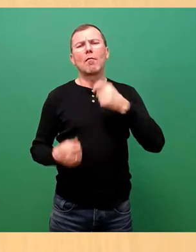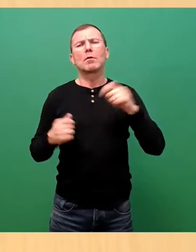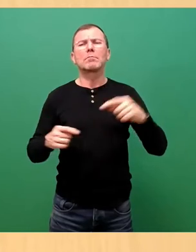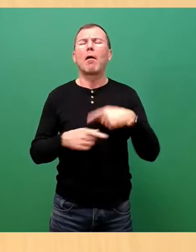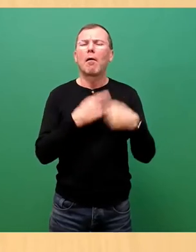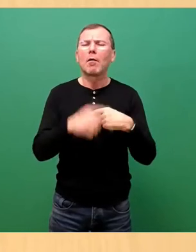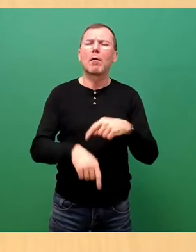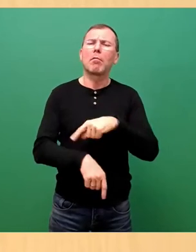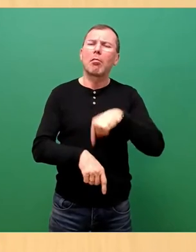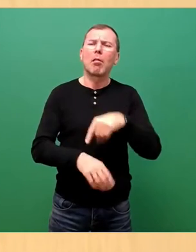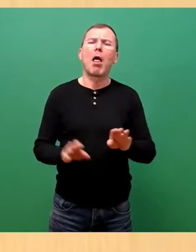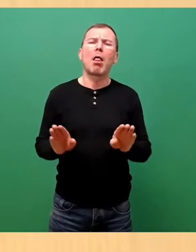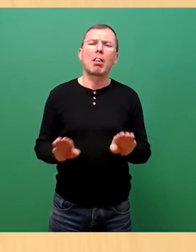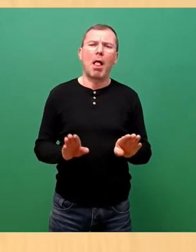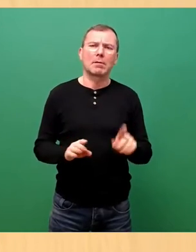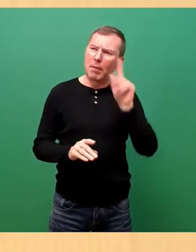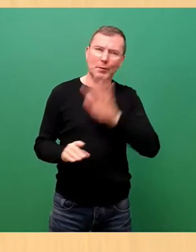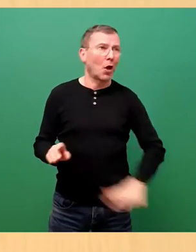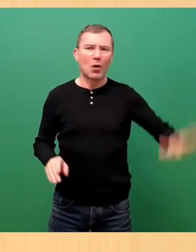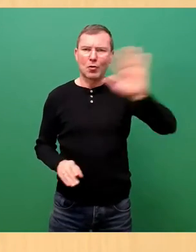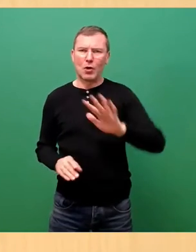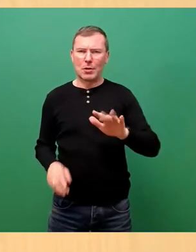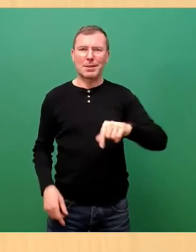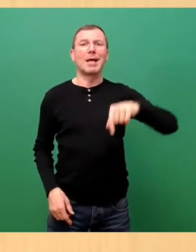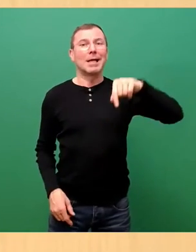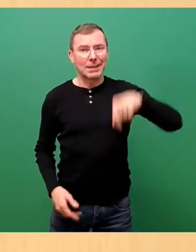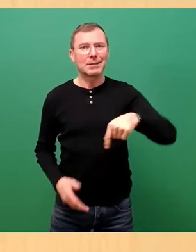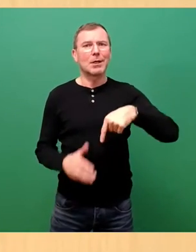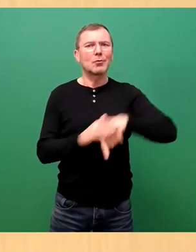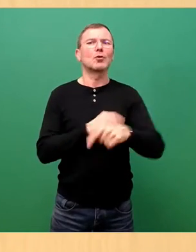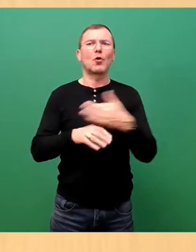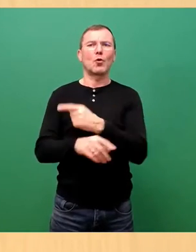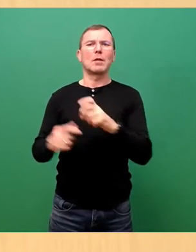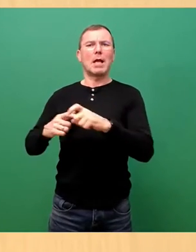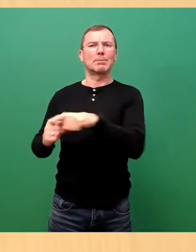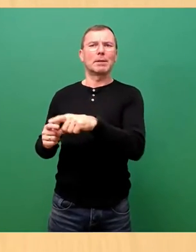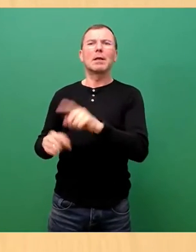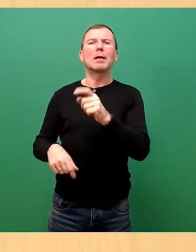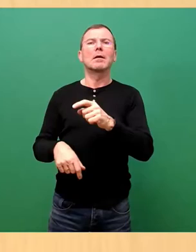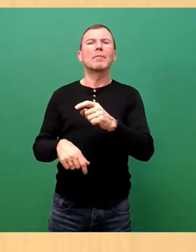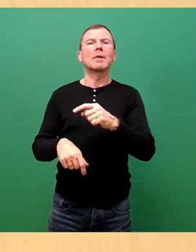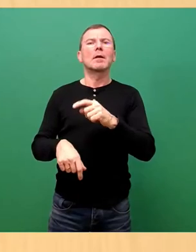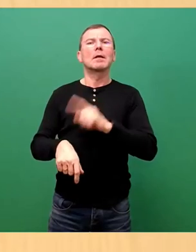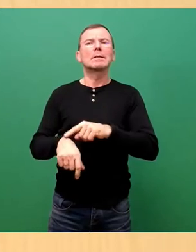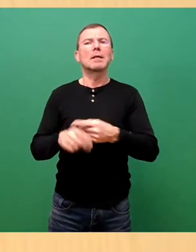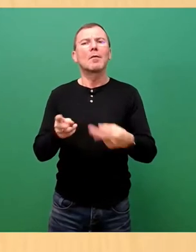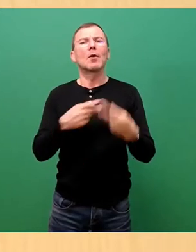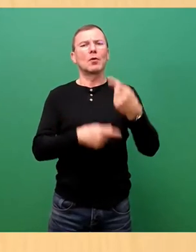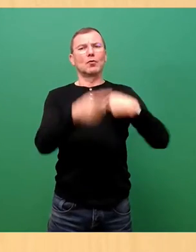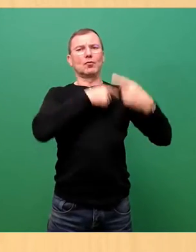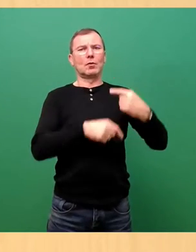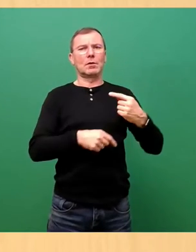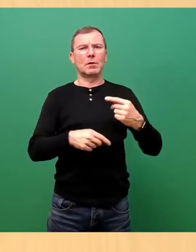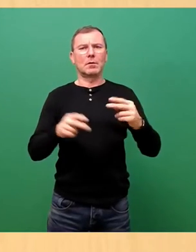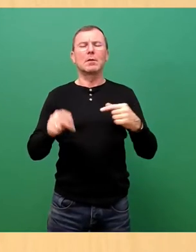im Rest der Republik, sie sollen heute sogar mit Hilfe von Grünen und SPD zurückgedreht werden. Das soll der Antrag meiner